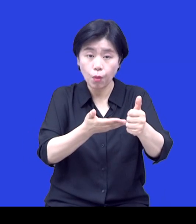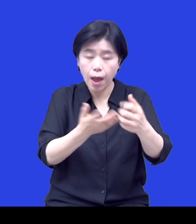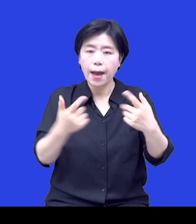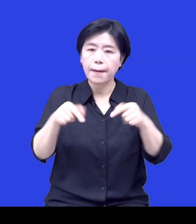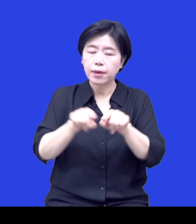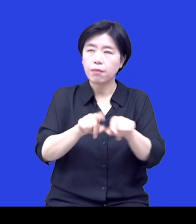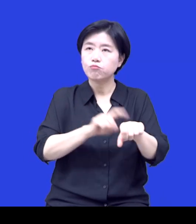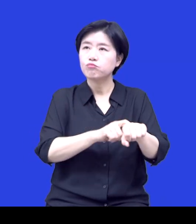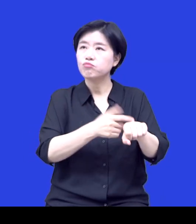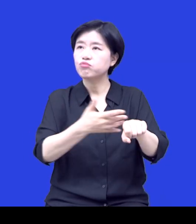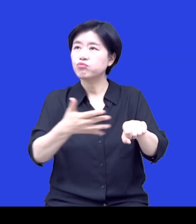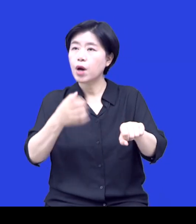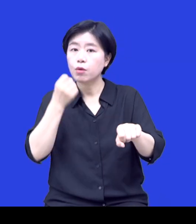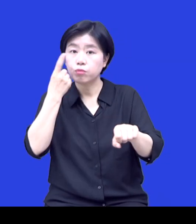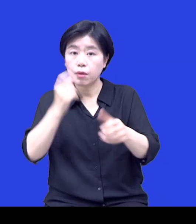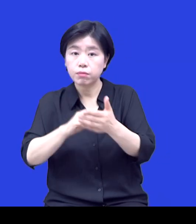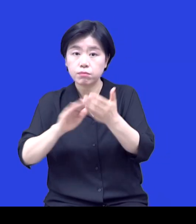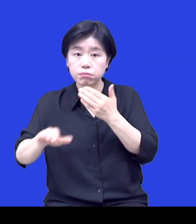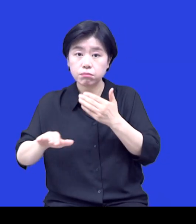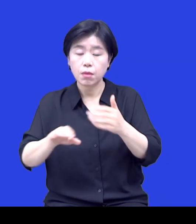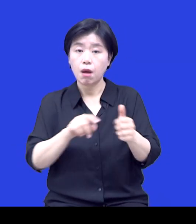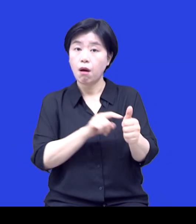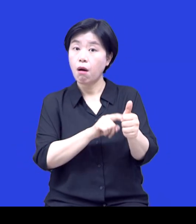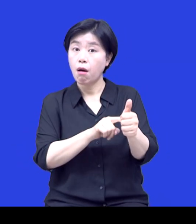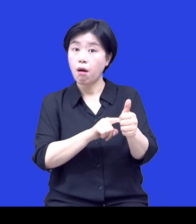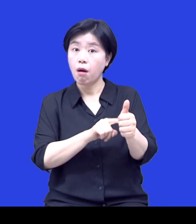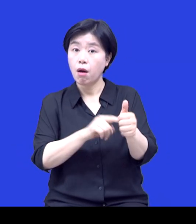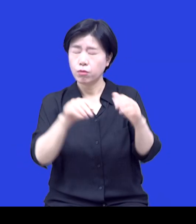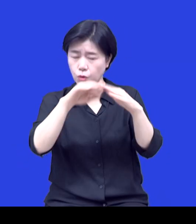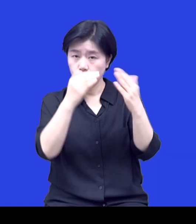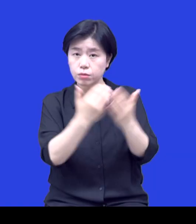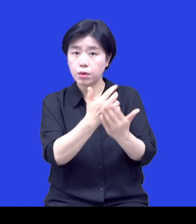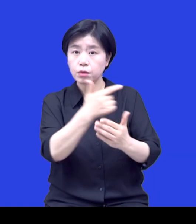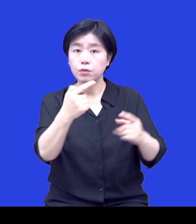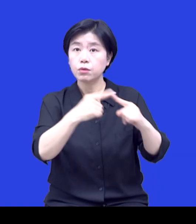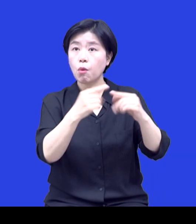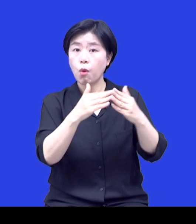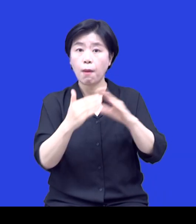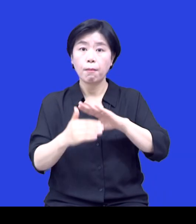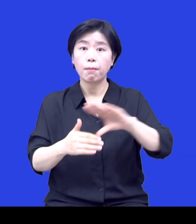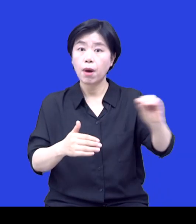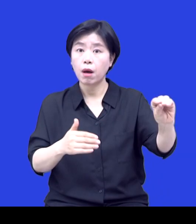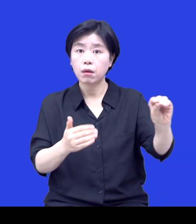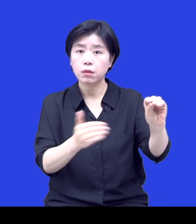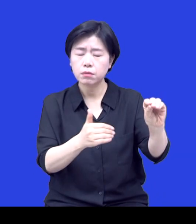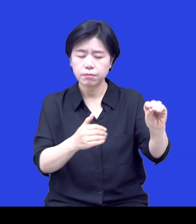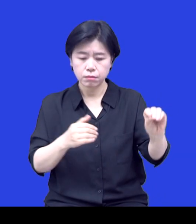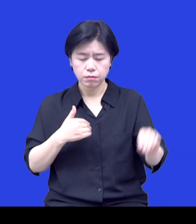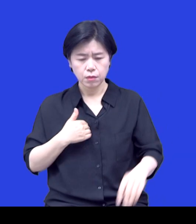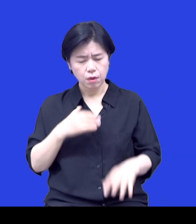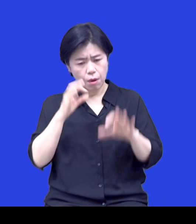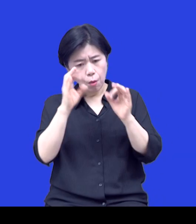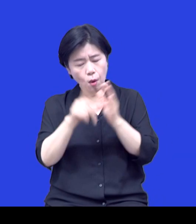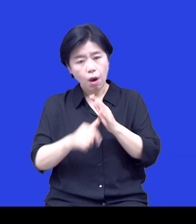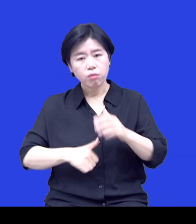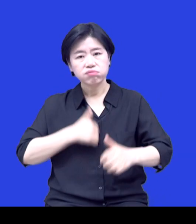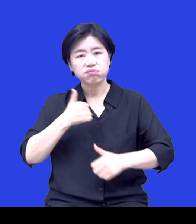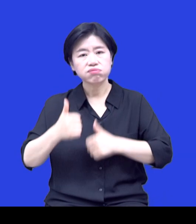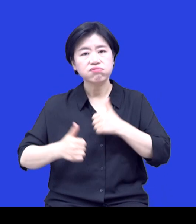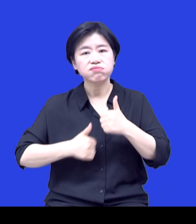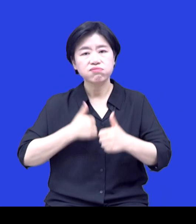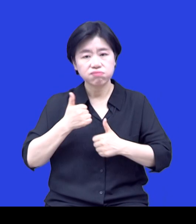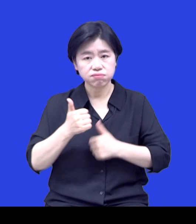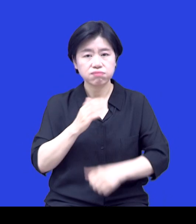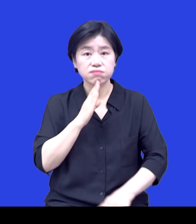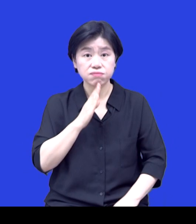그때 도대체 큰 교회는 왜 가는 거야 사람들이. 맞아요. 그런데 제가 이제 개척해서 교회가 막